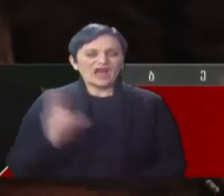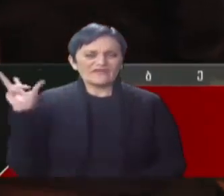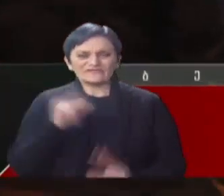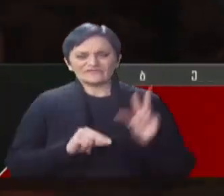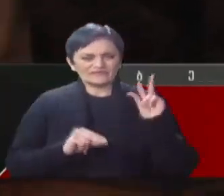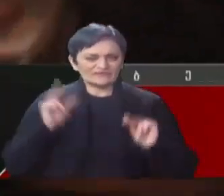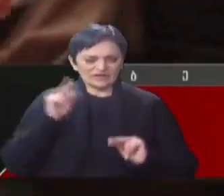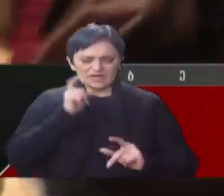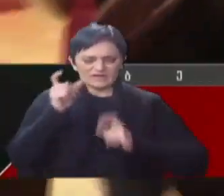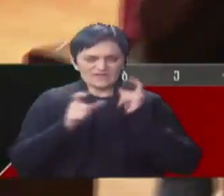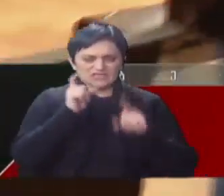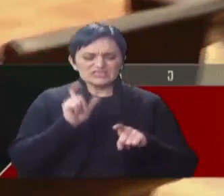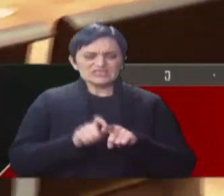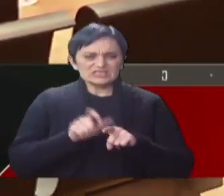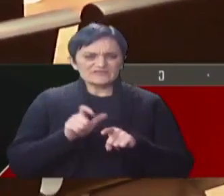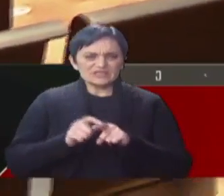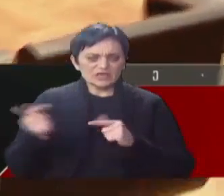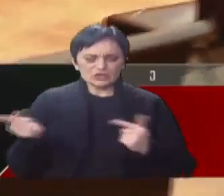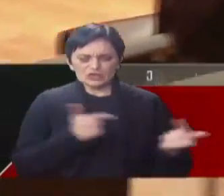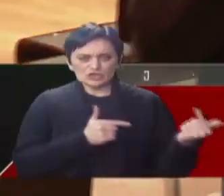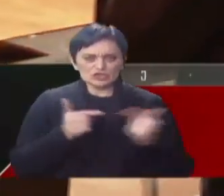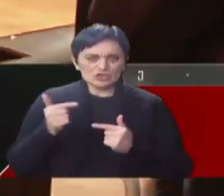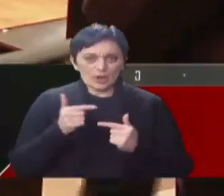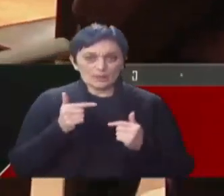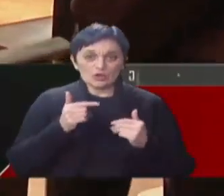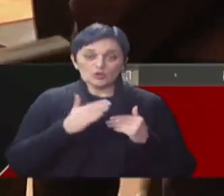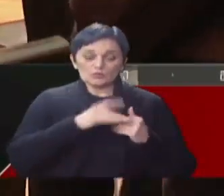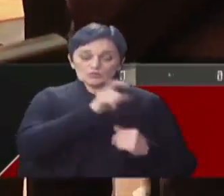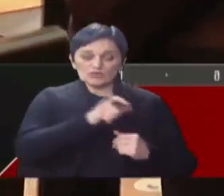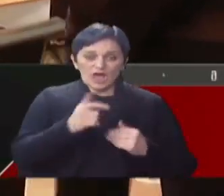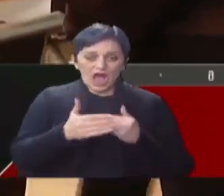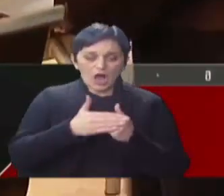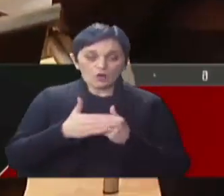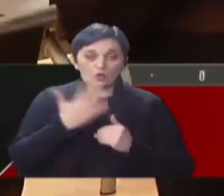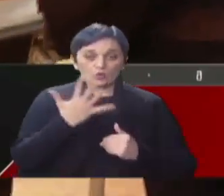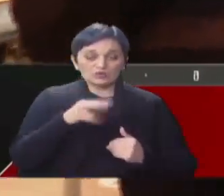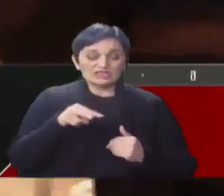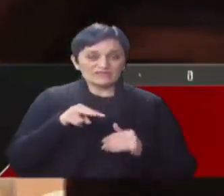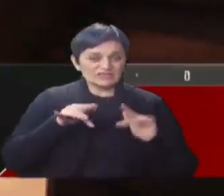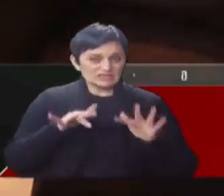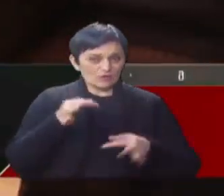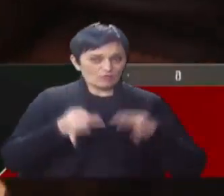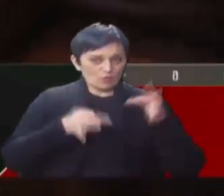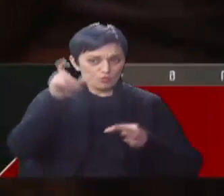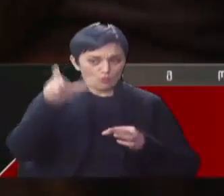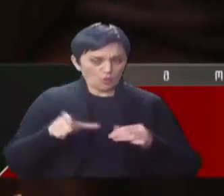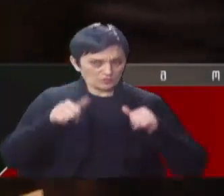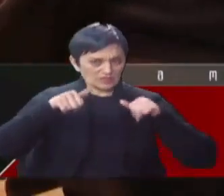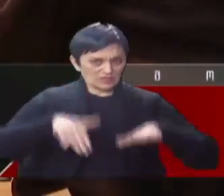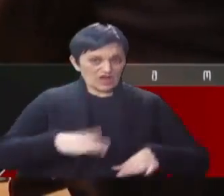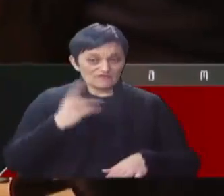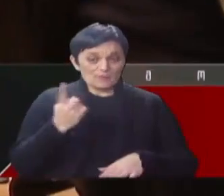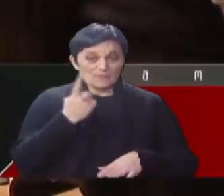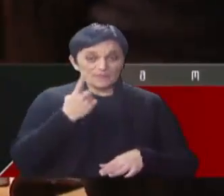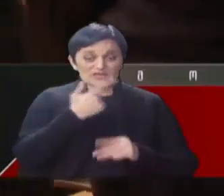Zahilebit, uirilita da situeri și urat scopit ce ochnem ceau de bule bidamati ahloblebi, huti iblisi sac meze musamat lizgadat scotilebas.